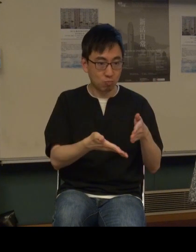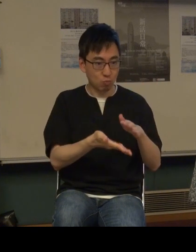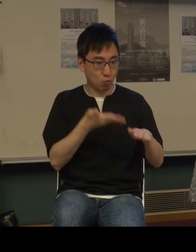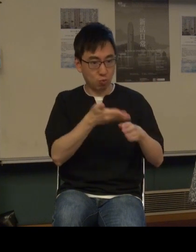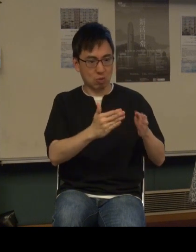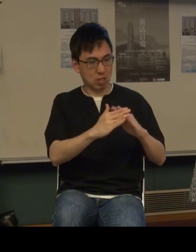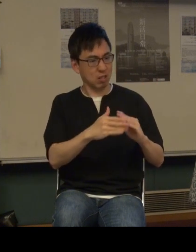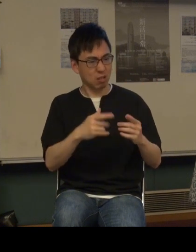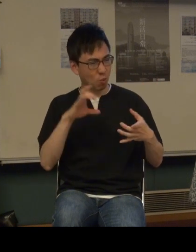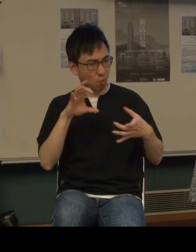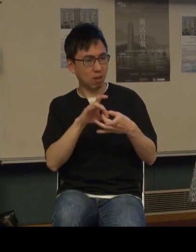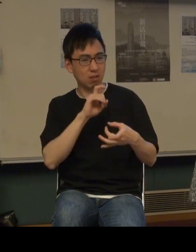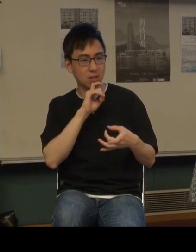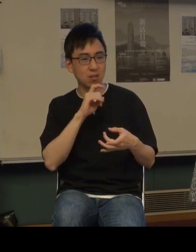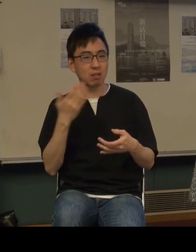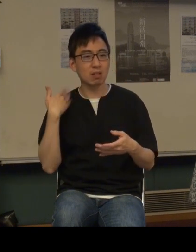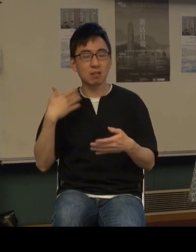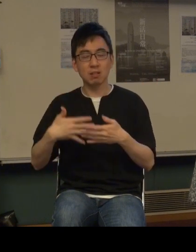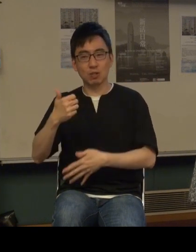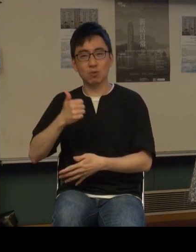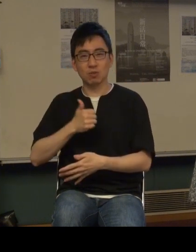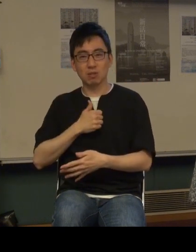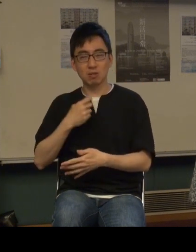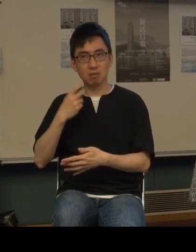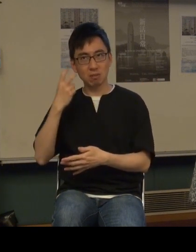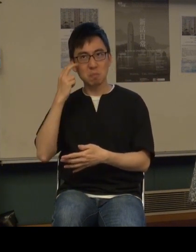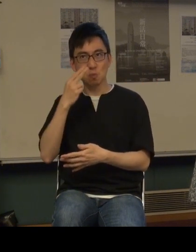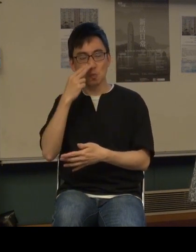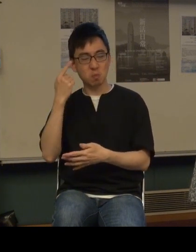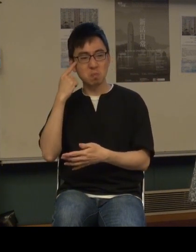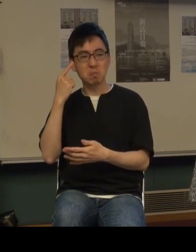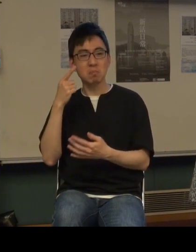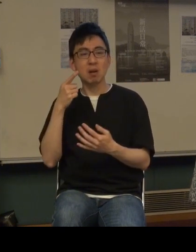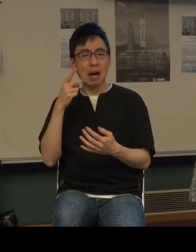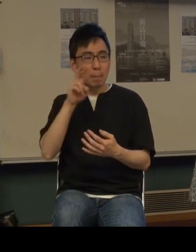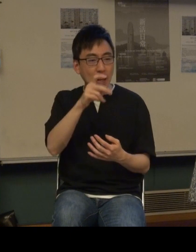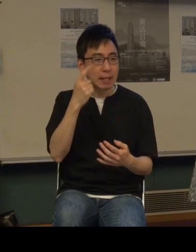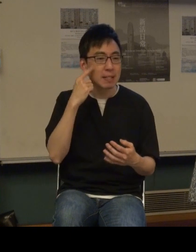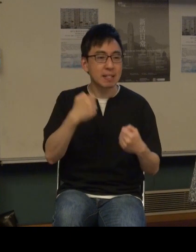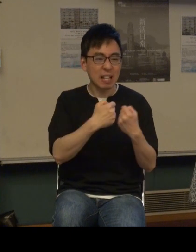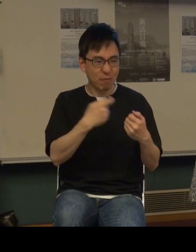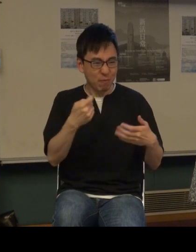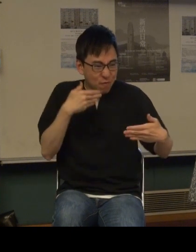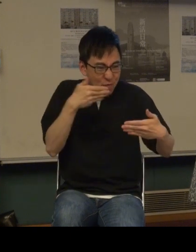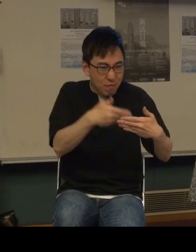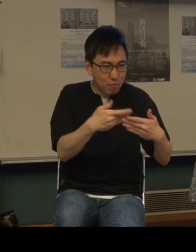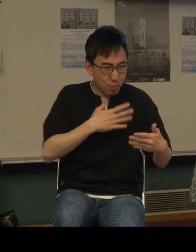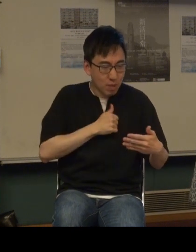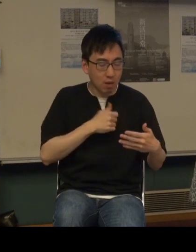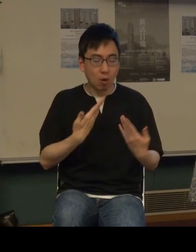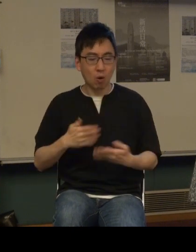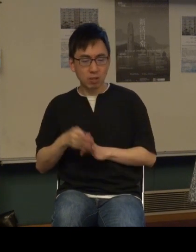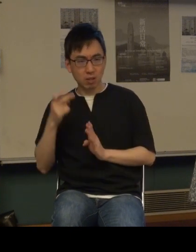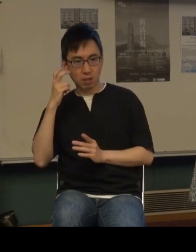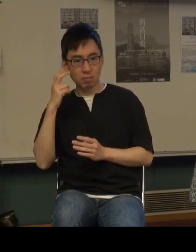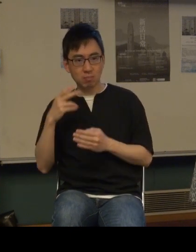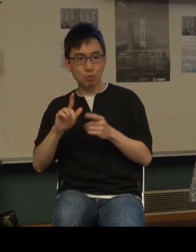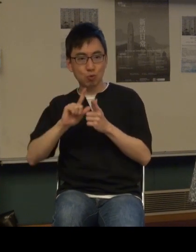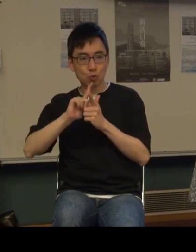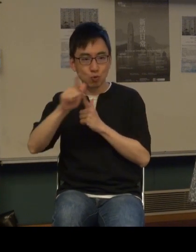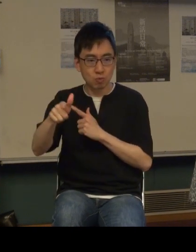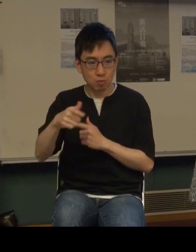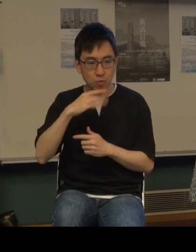好多嘅建築師喺個當時，佢哋已經預計到大戰，佢哋已經見到大戰係即將會發生，而開始去諗喺多幾步